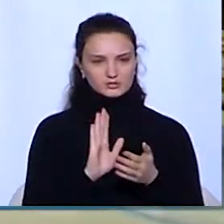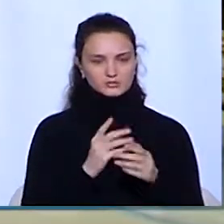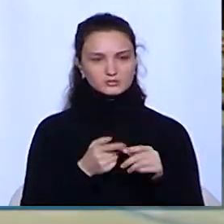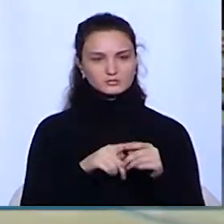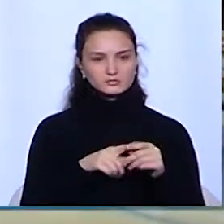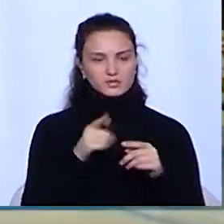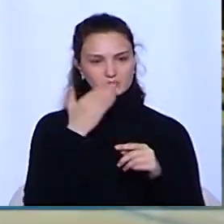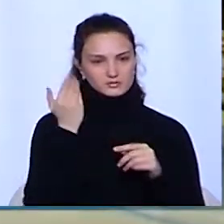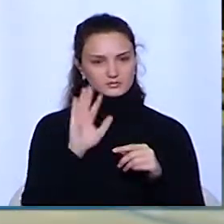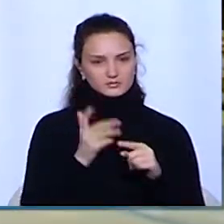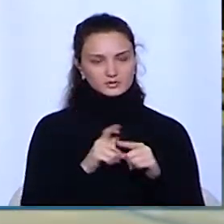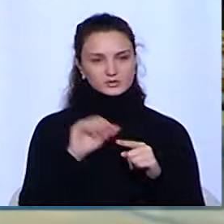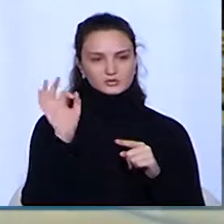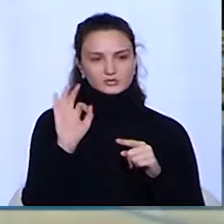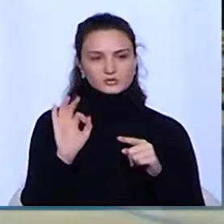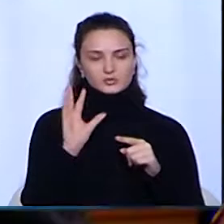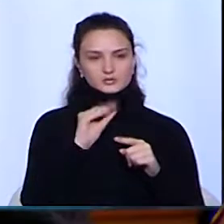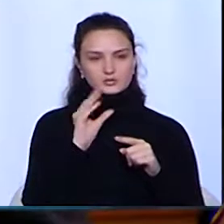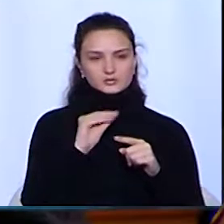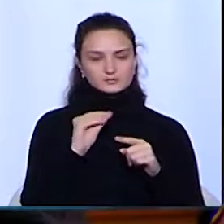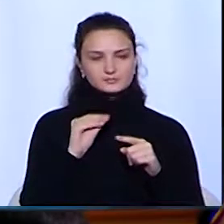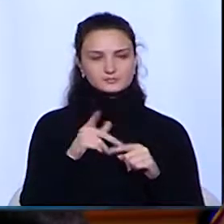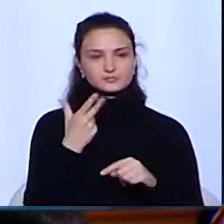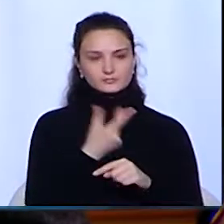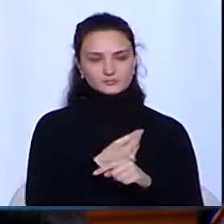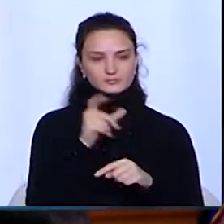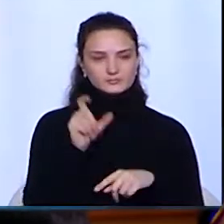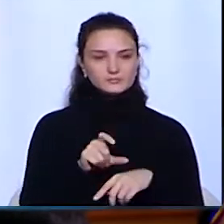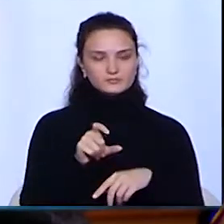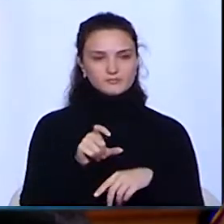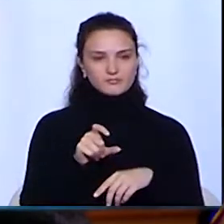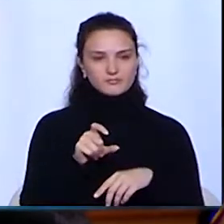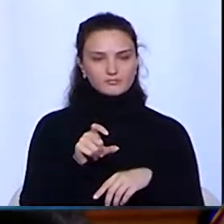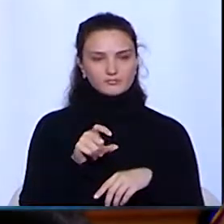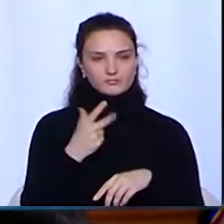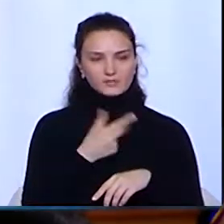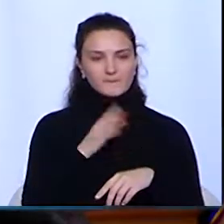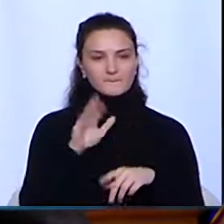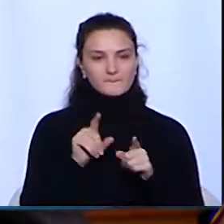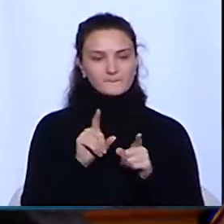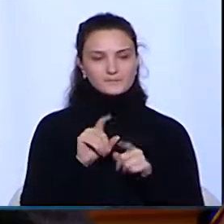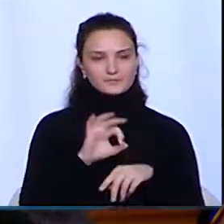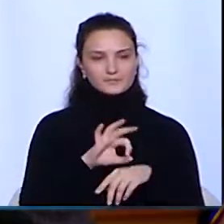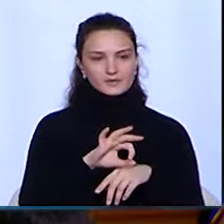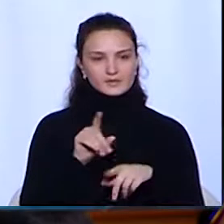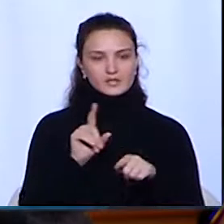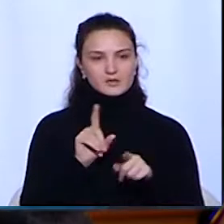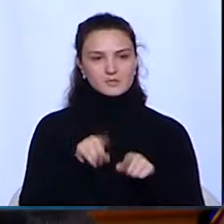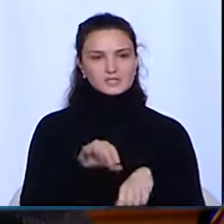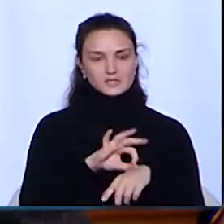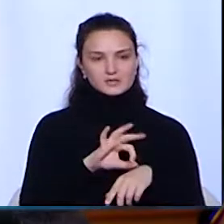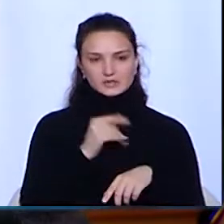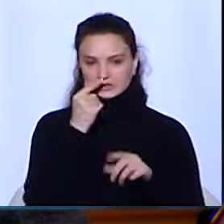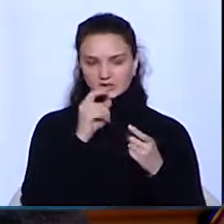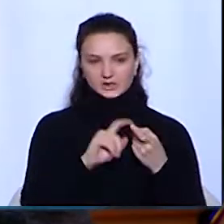და არც ის დაგავიცდეთ, რომ ძალიან ხშირად, როდესაც გაიკეთებს ადამიანი ვაქცინას და მაინც ავად გახდება, ის მაინც ავად შეიძლება